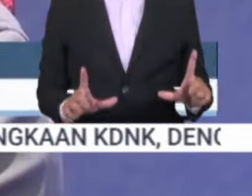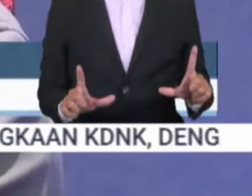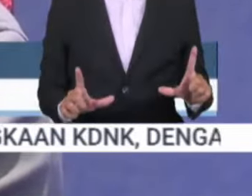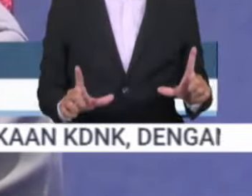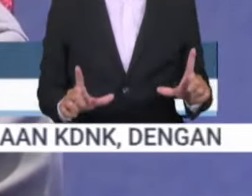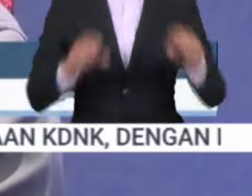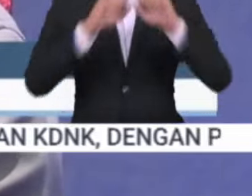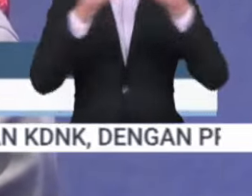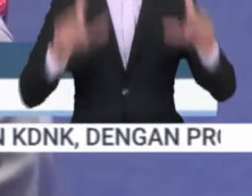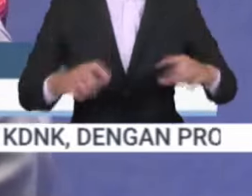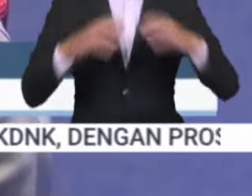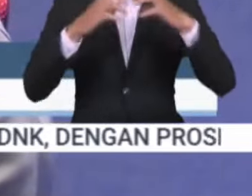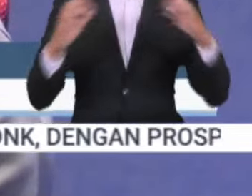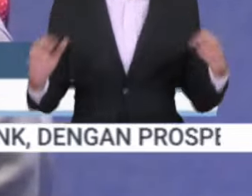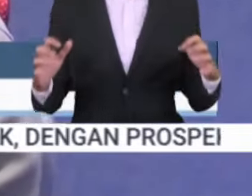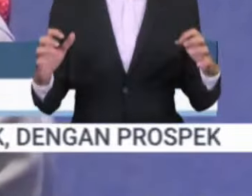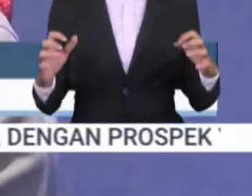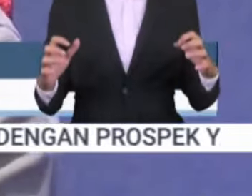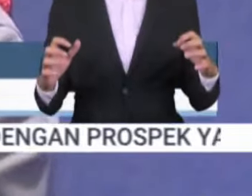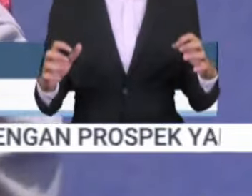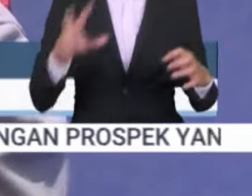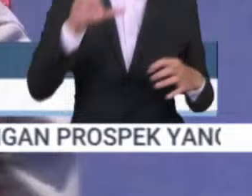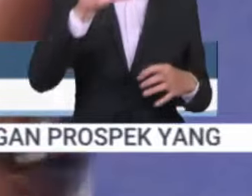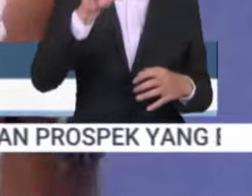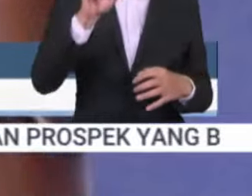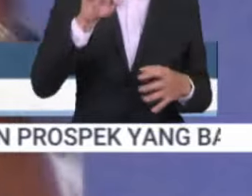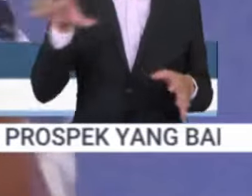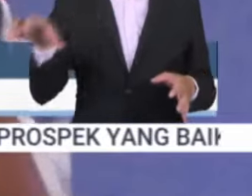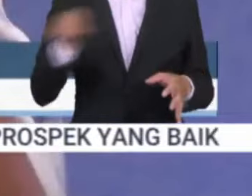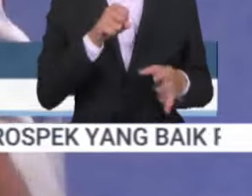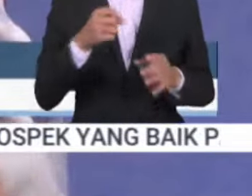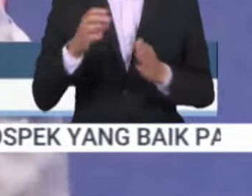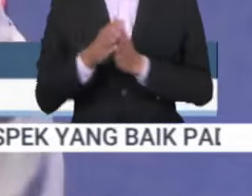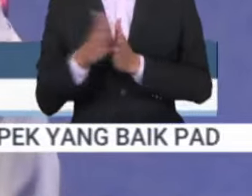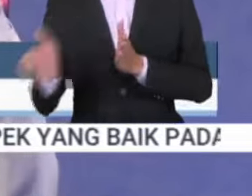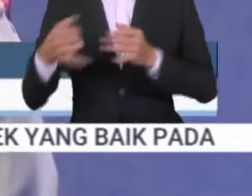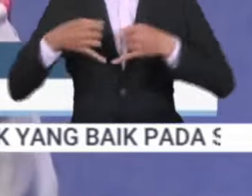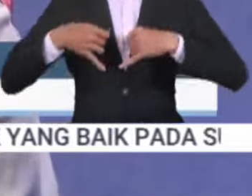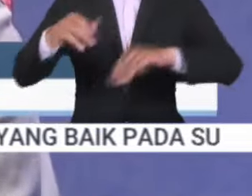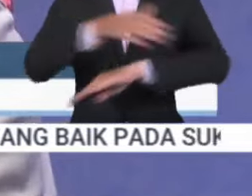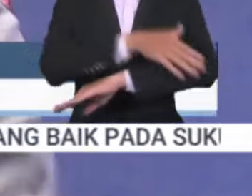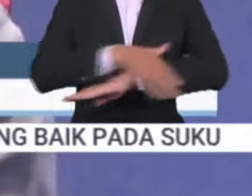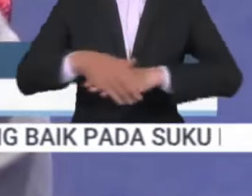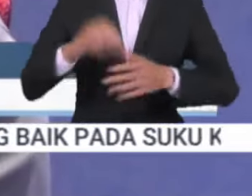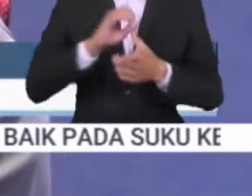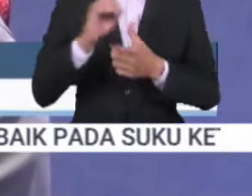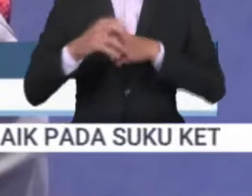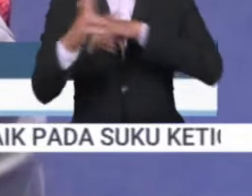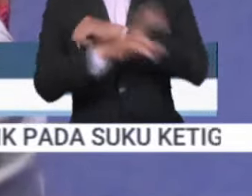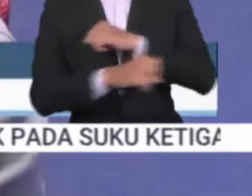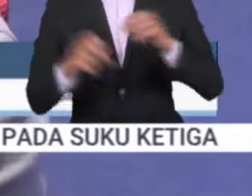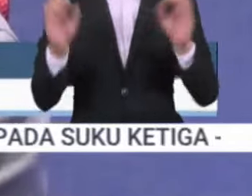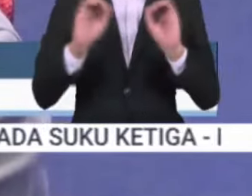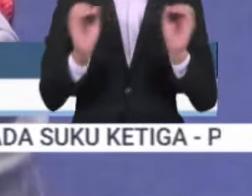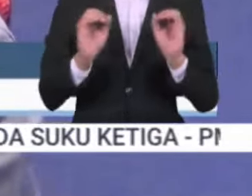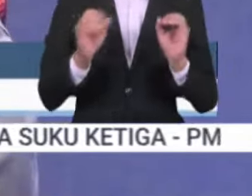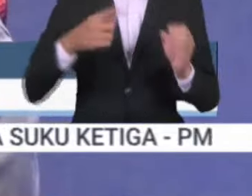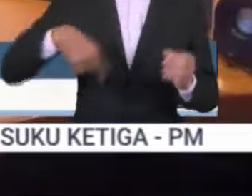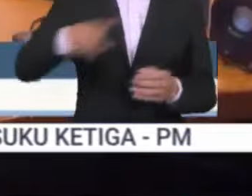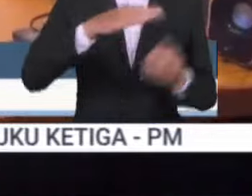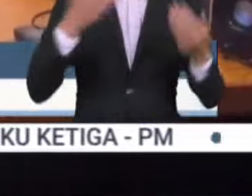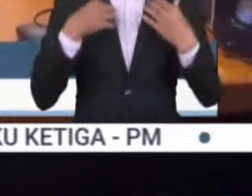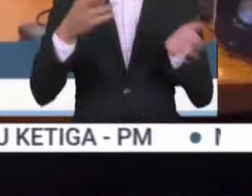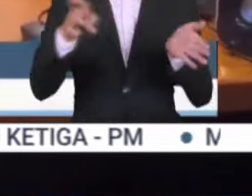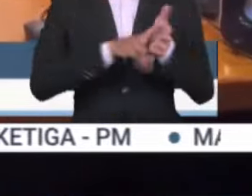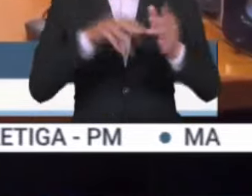So, bukan kita ambil petik di tepi jalan ataupun di kebun-kebun, ya tidak. Tak ada, semua yang